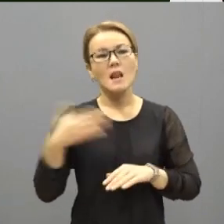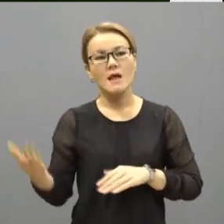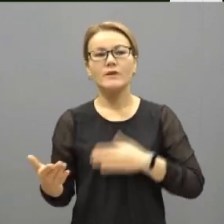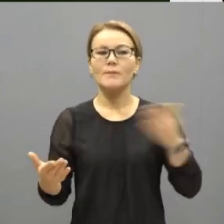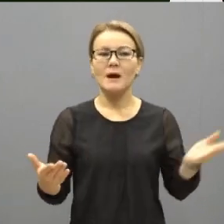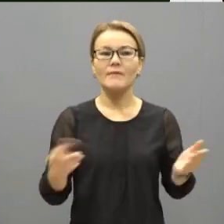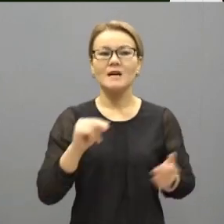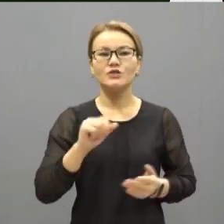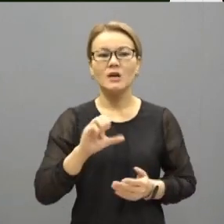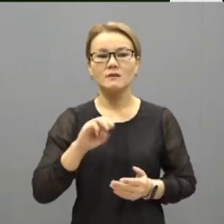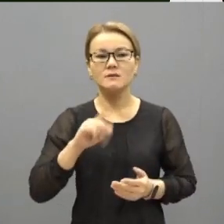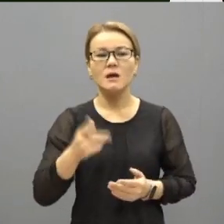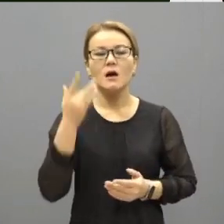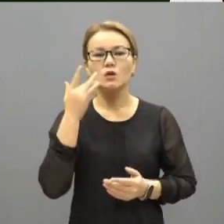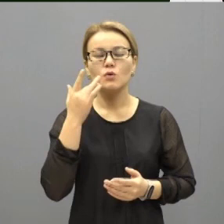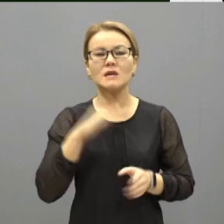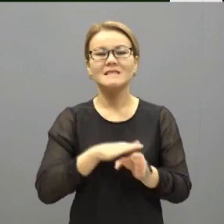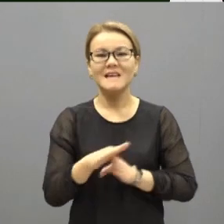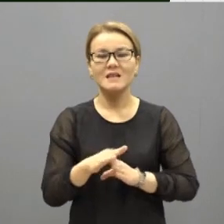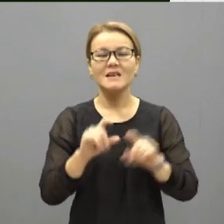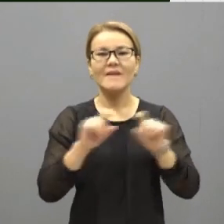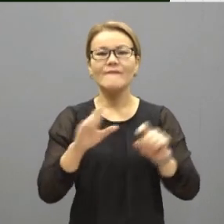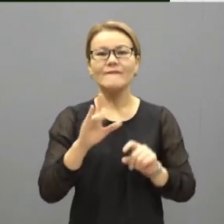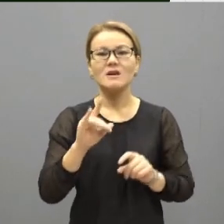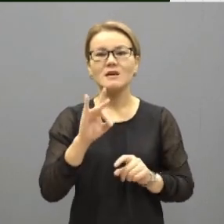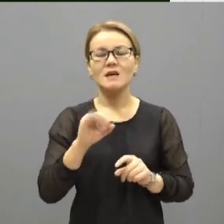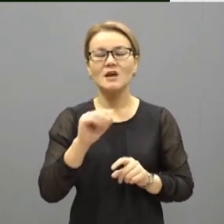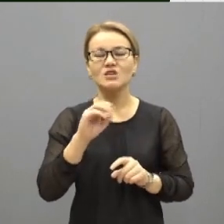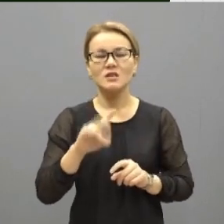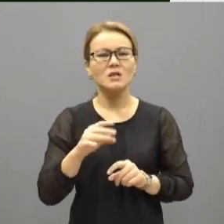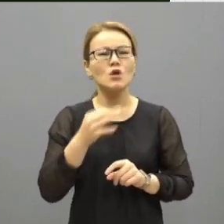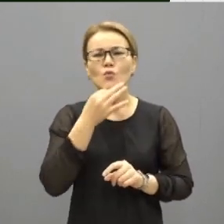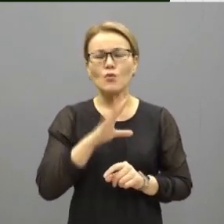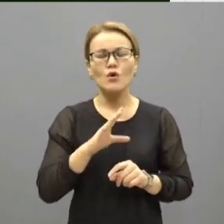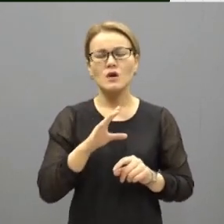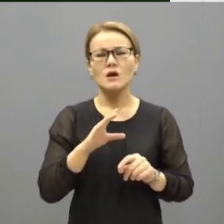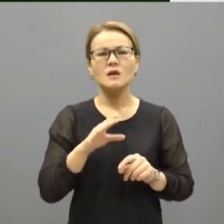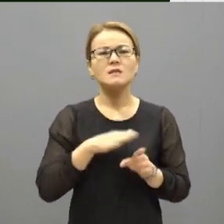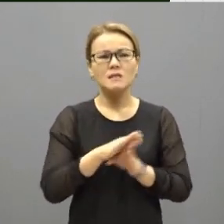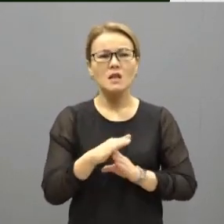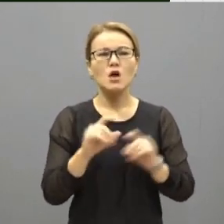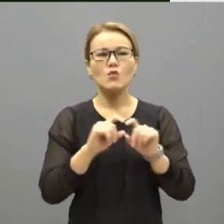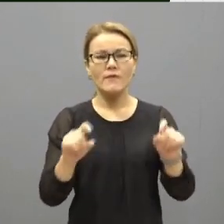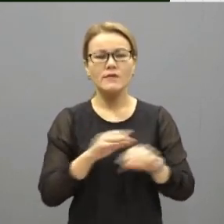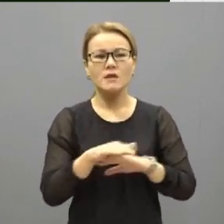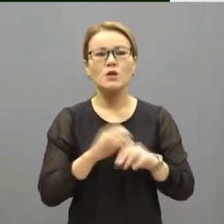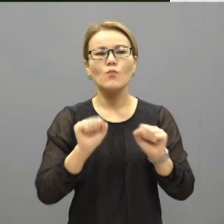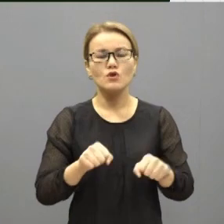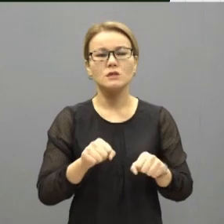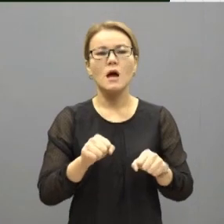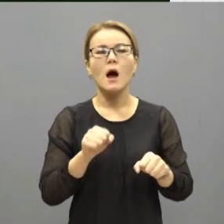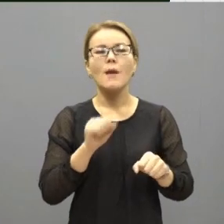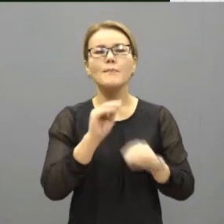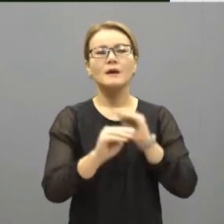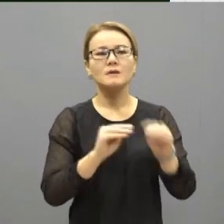правая часть которого – целые выражения. Любое целое уравнение можно преобразовать таким образом, чтобы